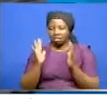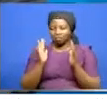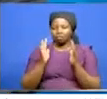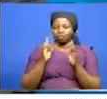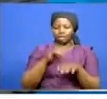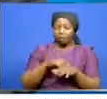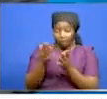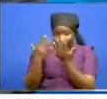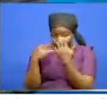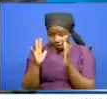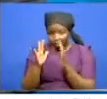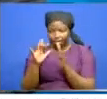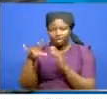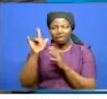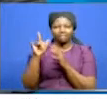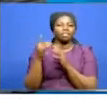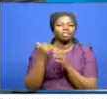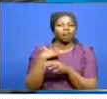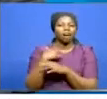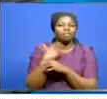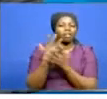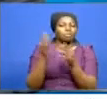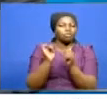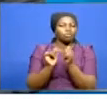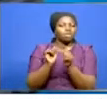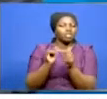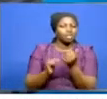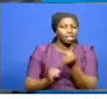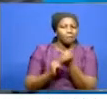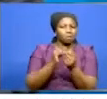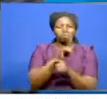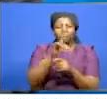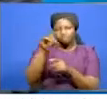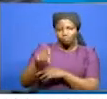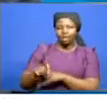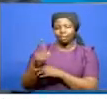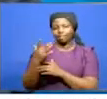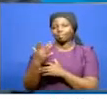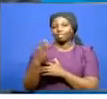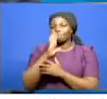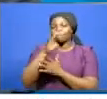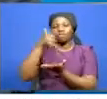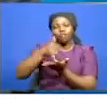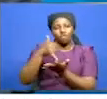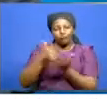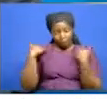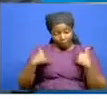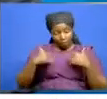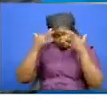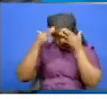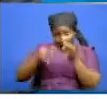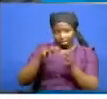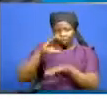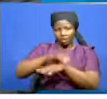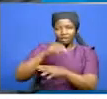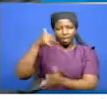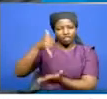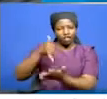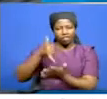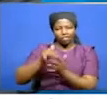kitu ambayo inakuhusu. So ni mzuri uingilie. Na tumeamua, kama mimi nimeamua kuingilia. Na ndio nikasema